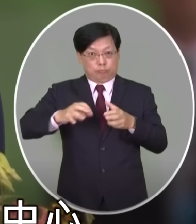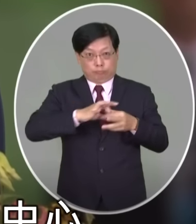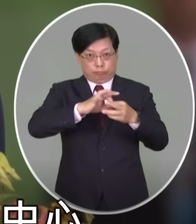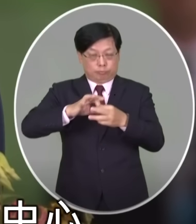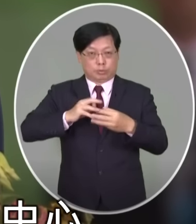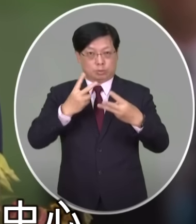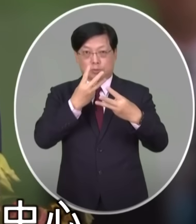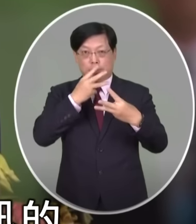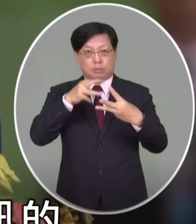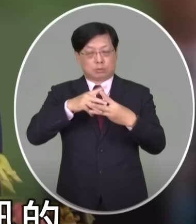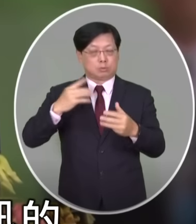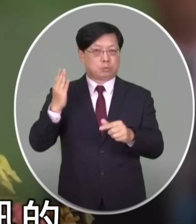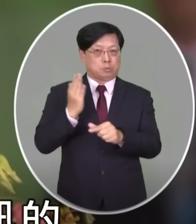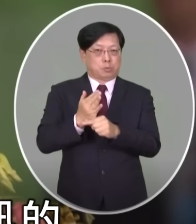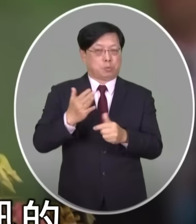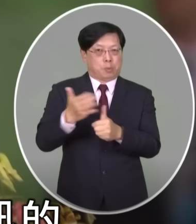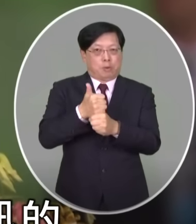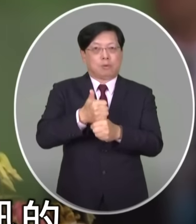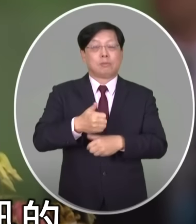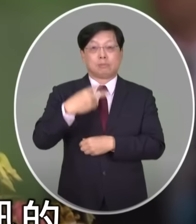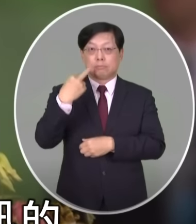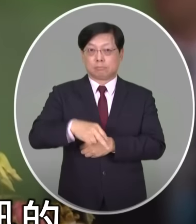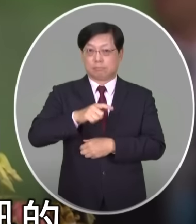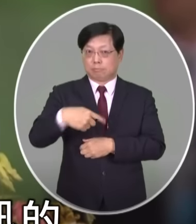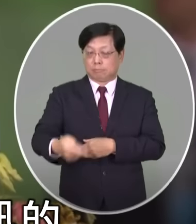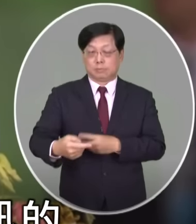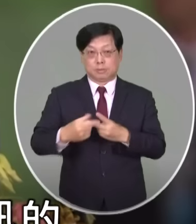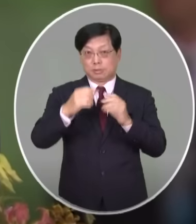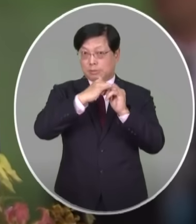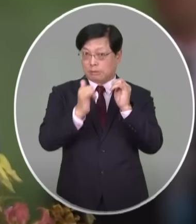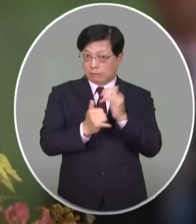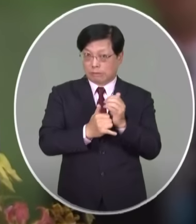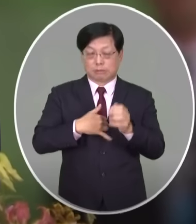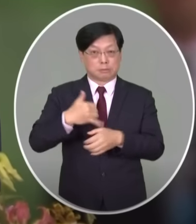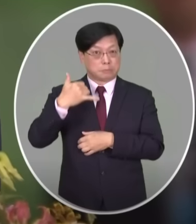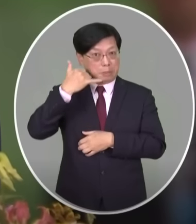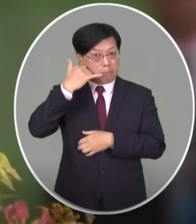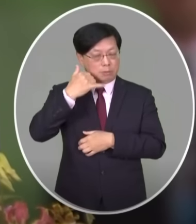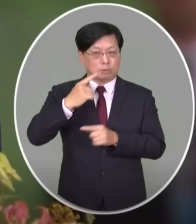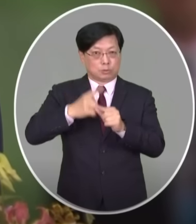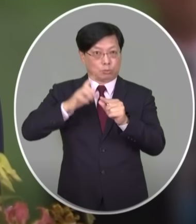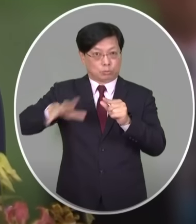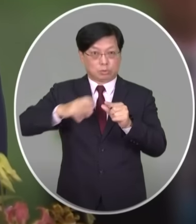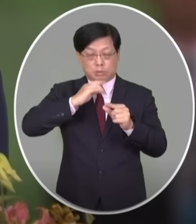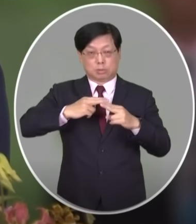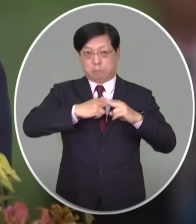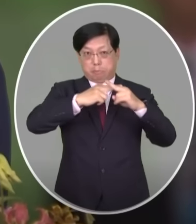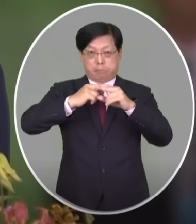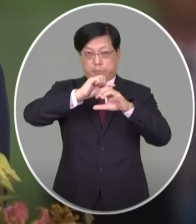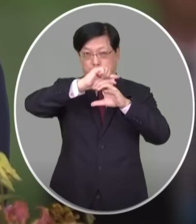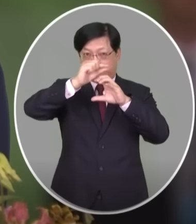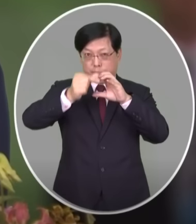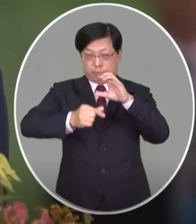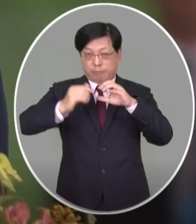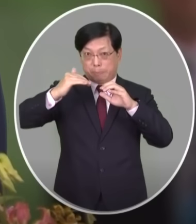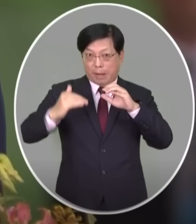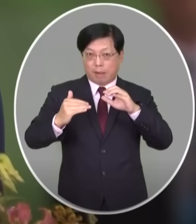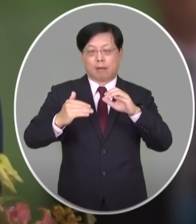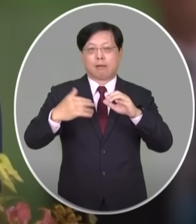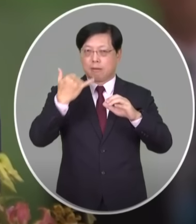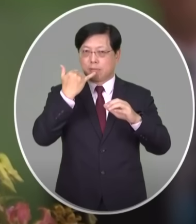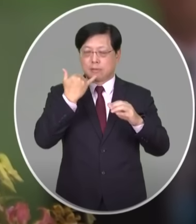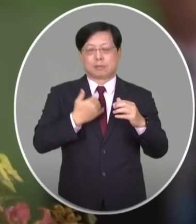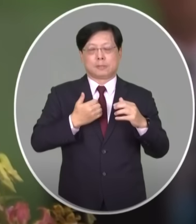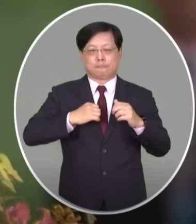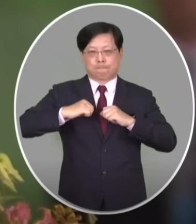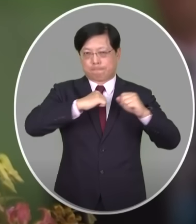中心，也要发展下一个世代通讯的中低轨道卫星，进军全球太